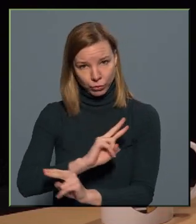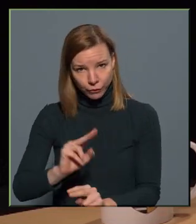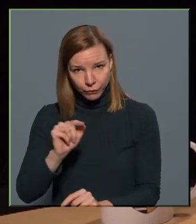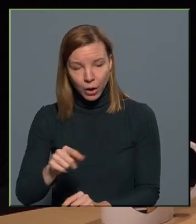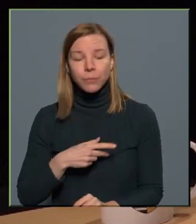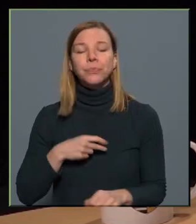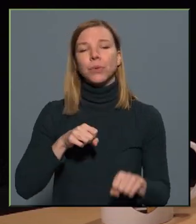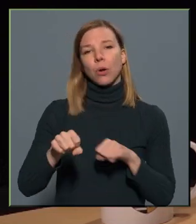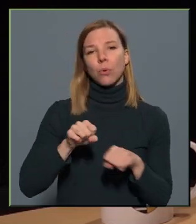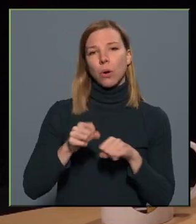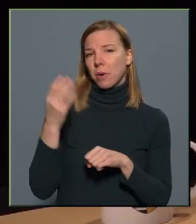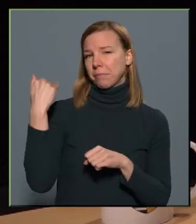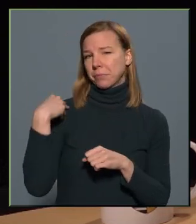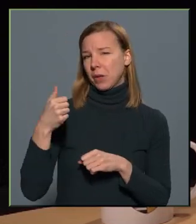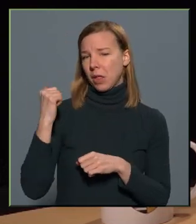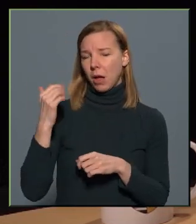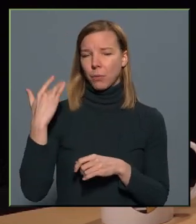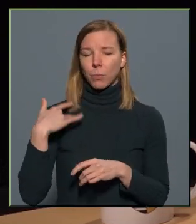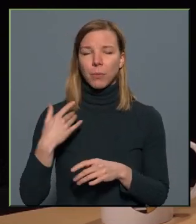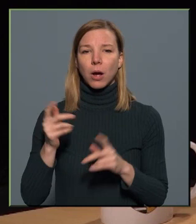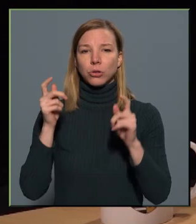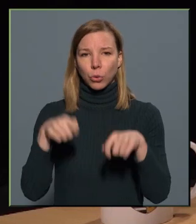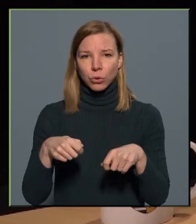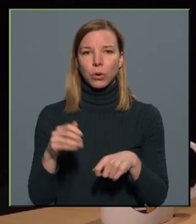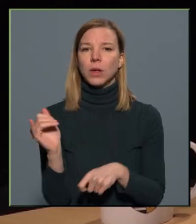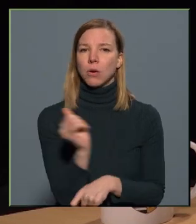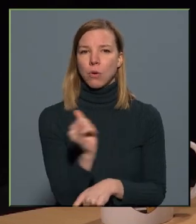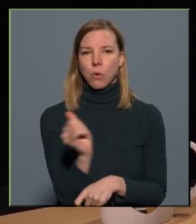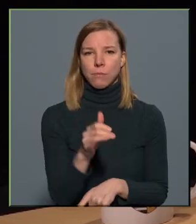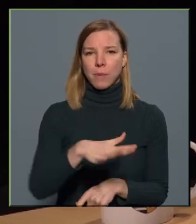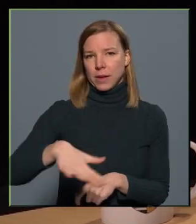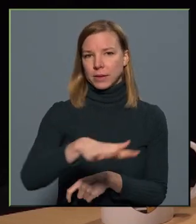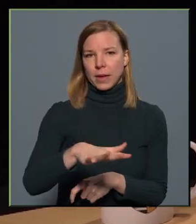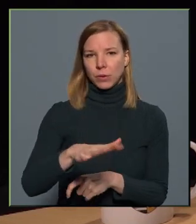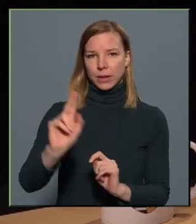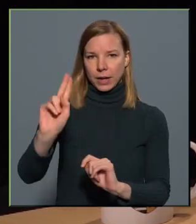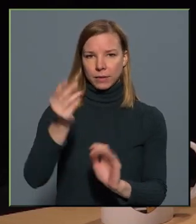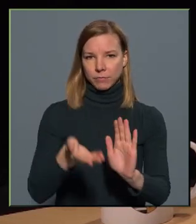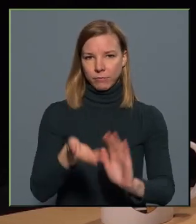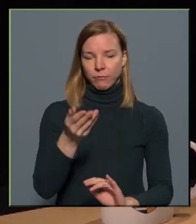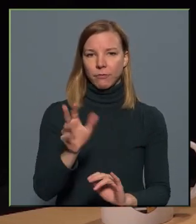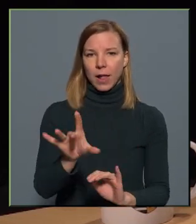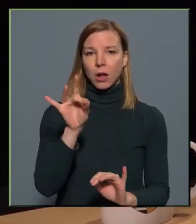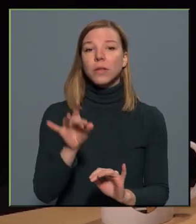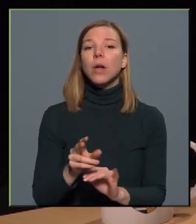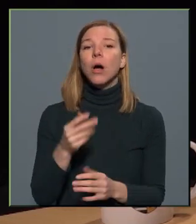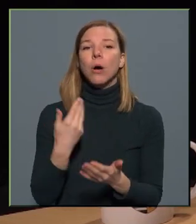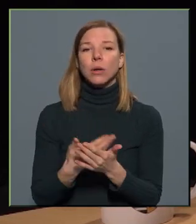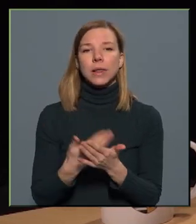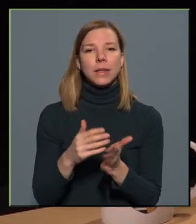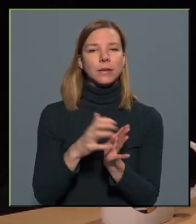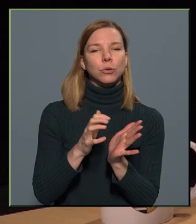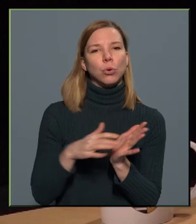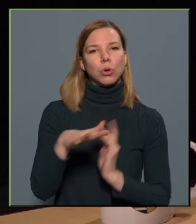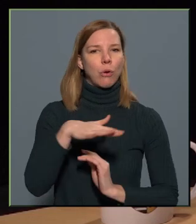elmúlt napokban is döntött arról, hogy mely területeket jelöl ki rozsdaövezeti fejlesztésekre, és itt már a beruházói, befektetői szándék